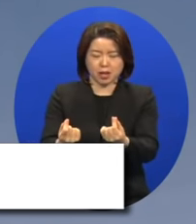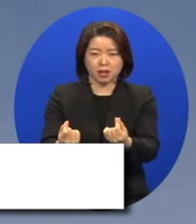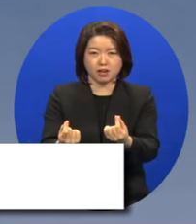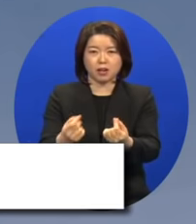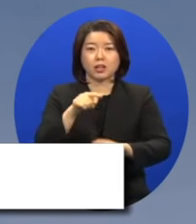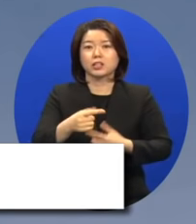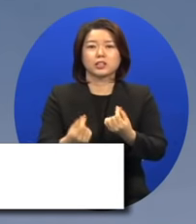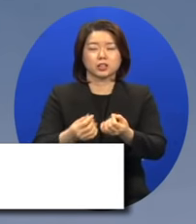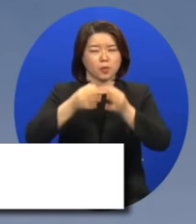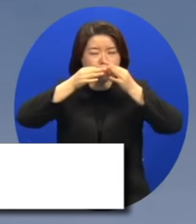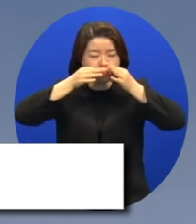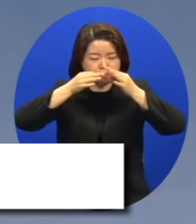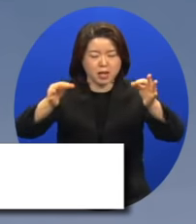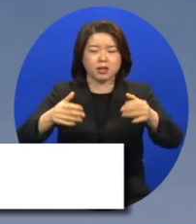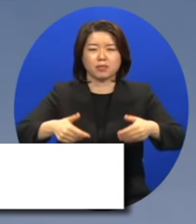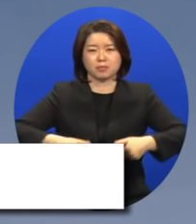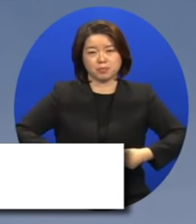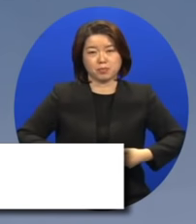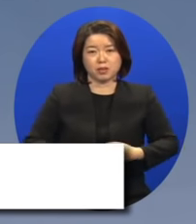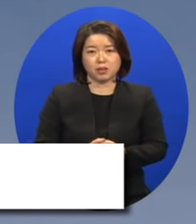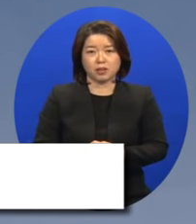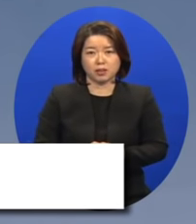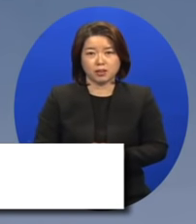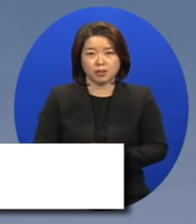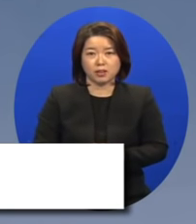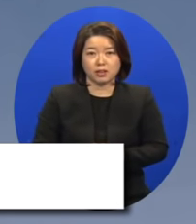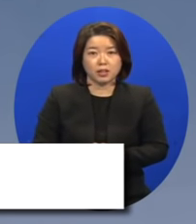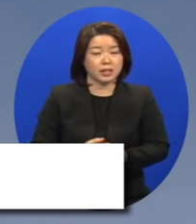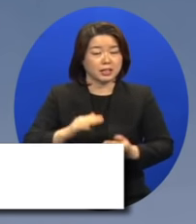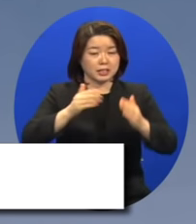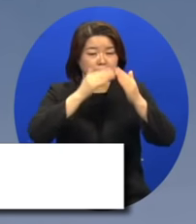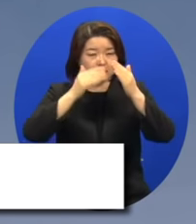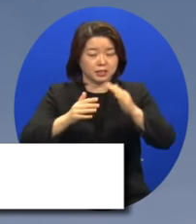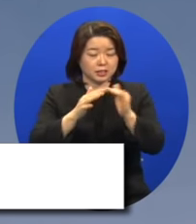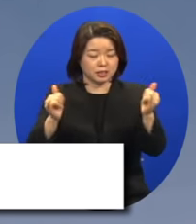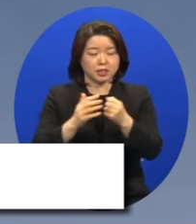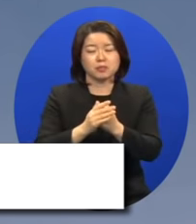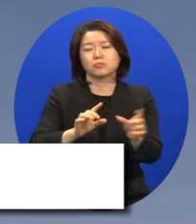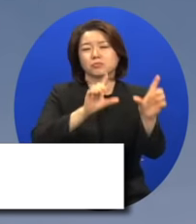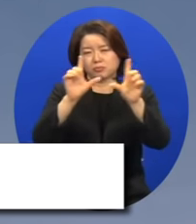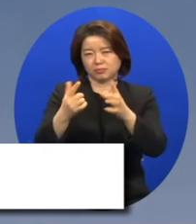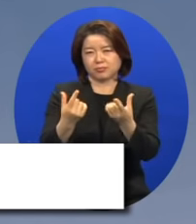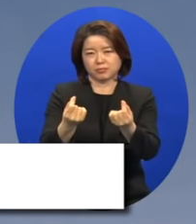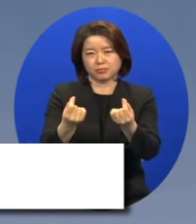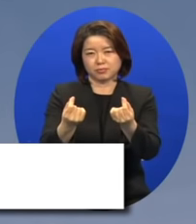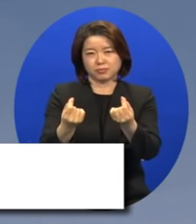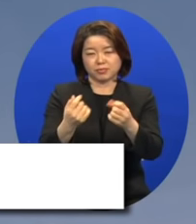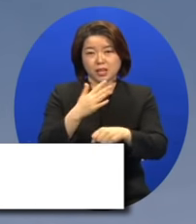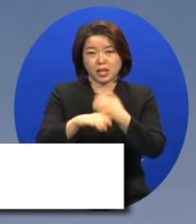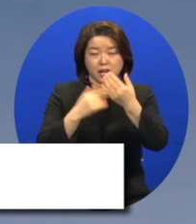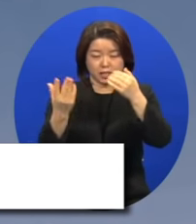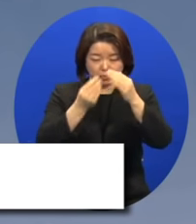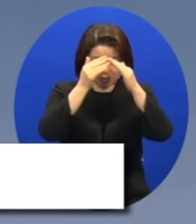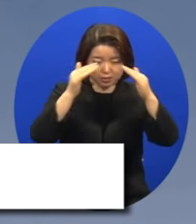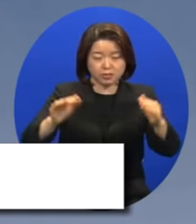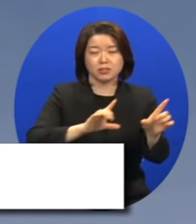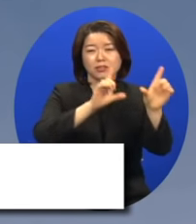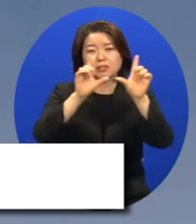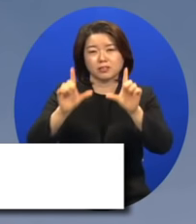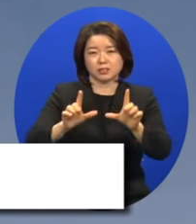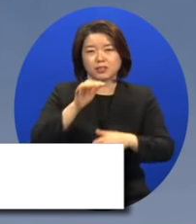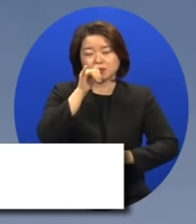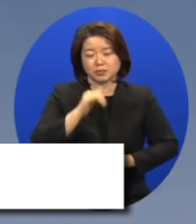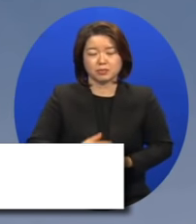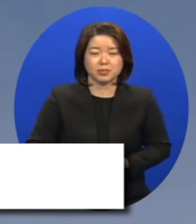내안에사십니다"라고외치는것,그것이바로 성도의삶입니다.이는 하나님의성전이